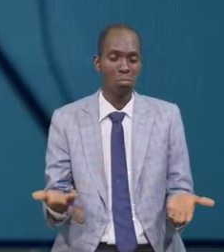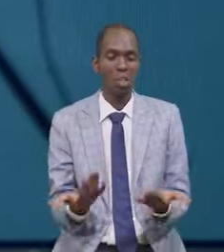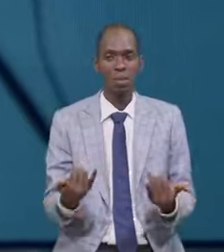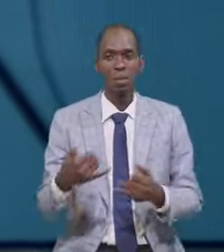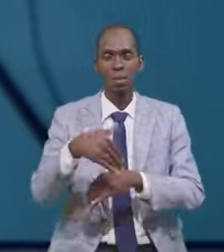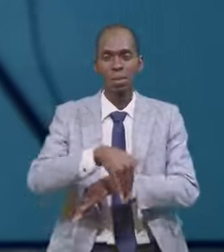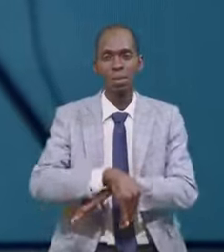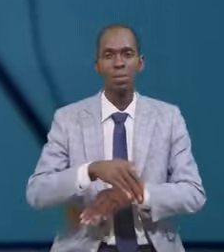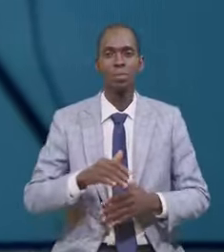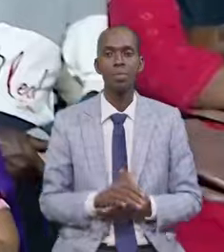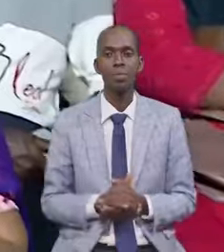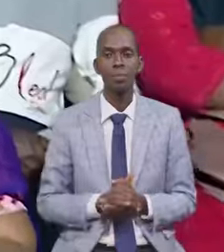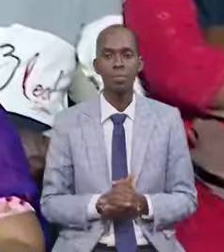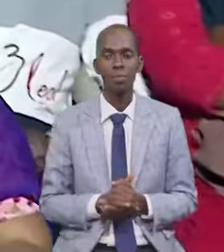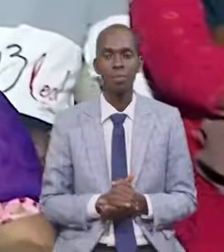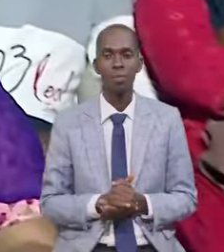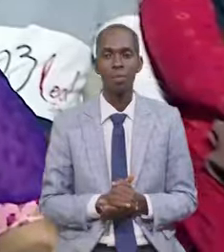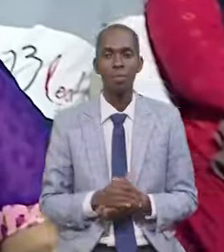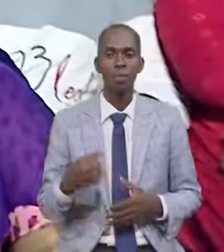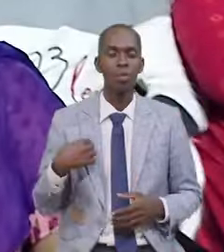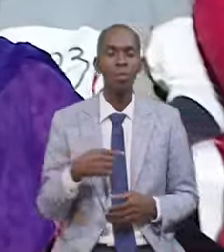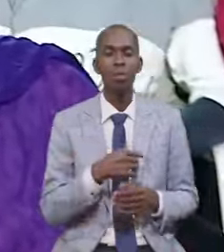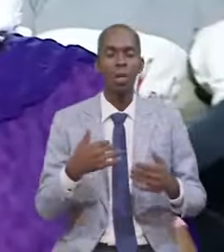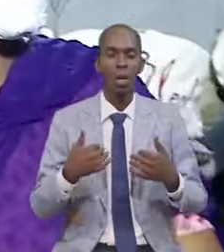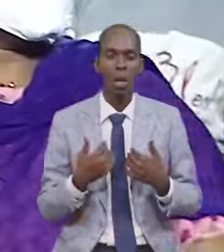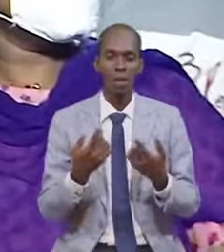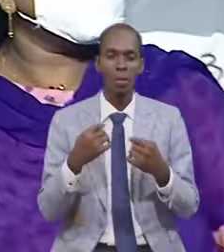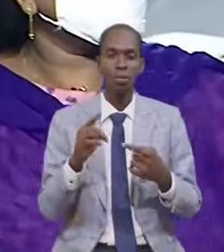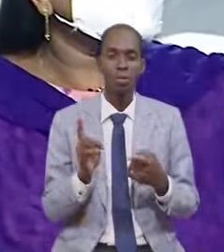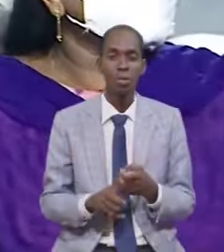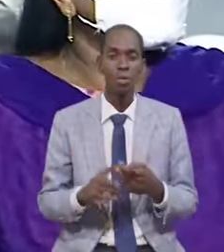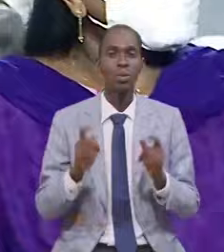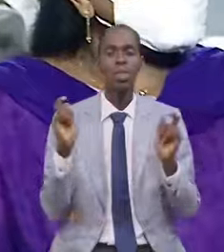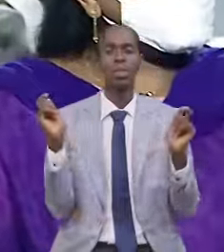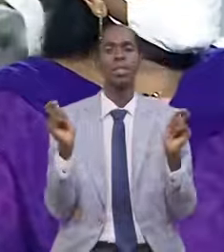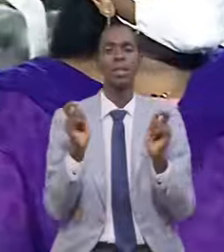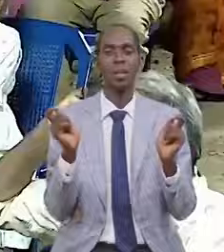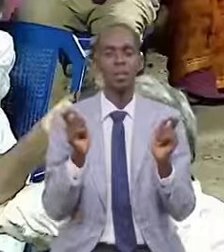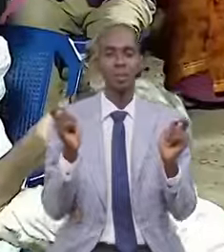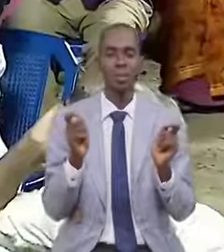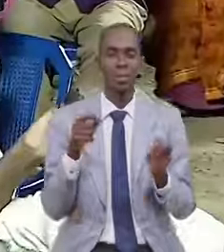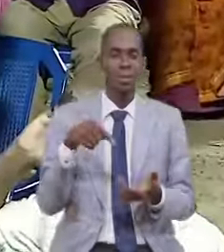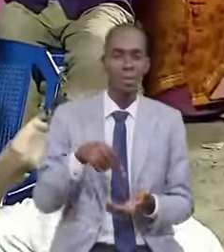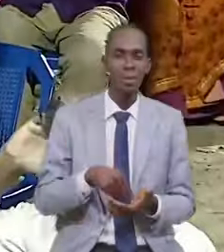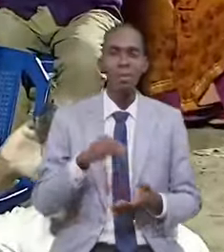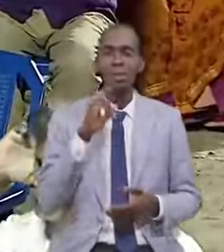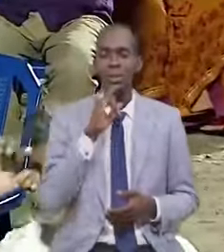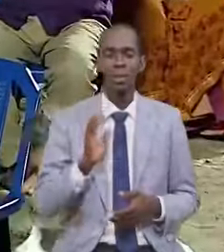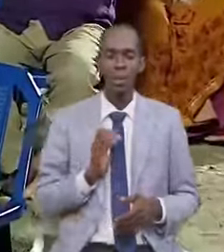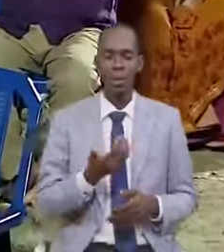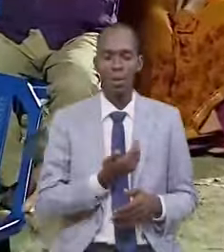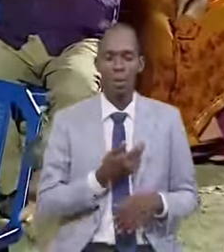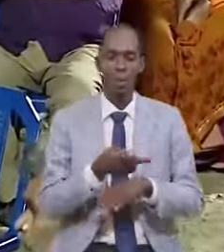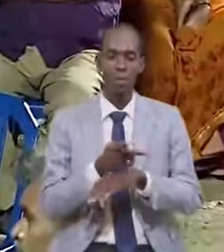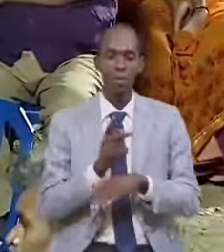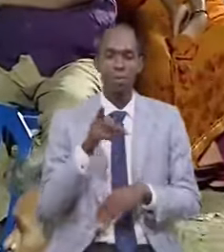బట్టి కూడా దేవునికి వందనాలు చెప్తూ ఉన్నాను. We come to celebrate. మనము వేడుక చేసుకోవడానికి వచ్చాం. It's our